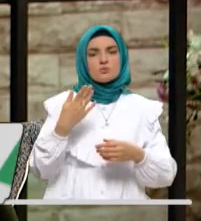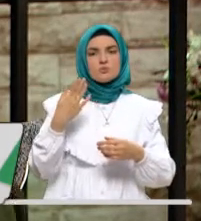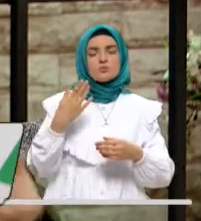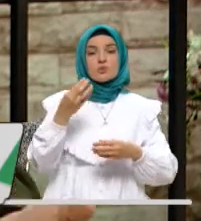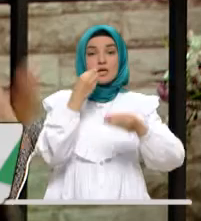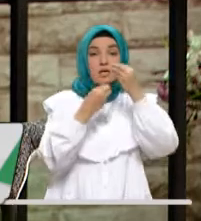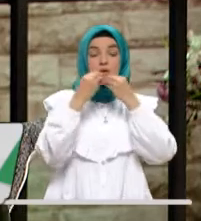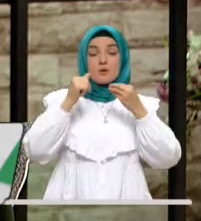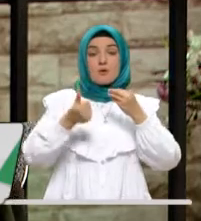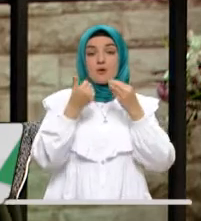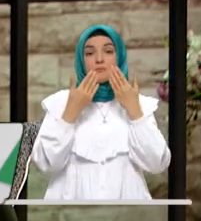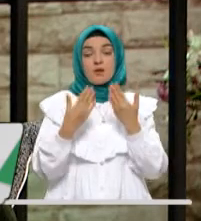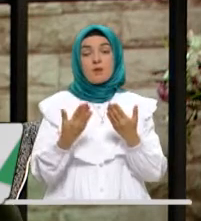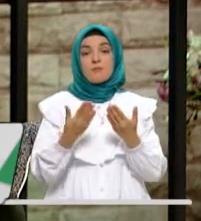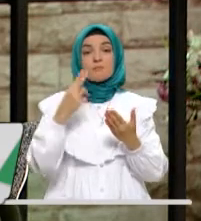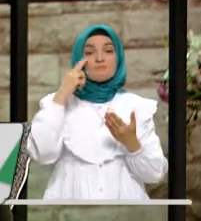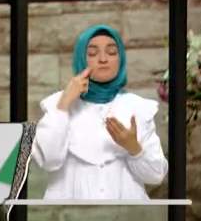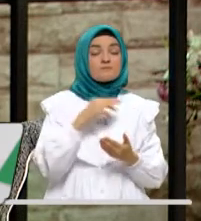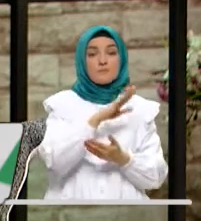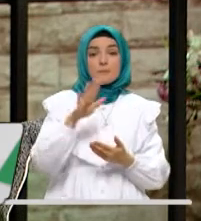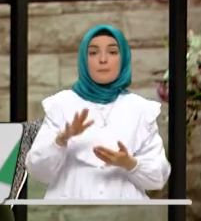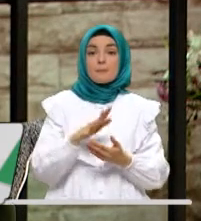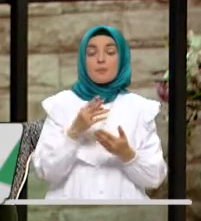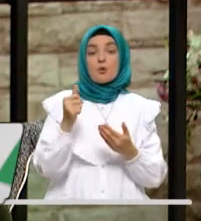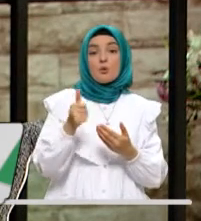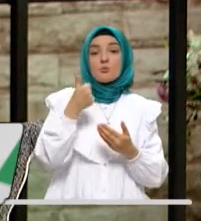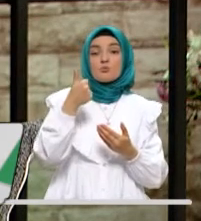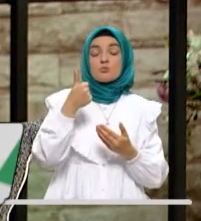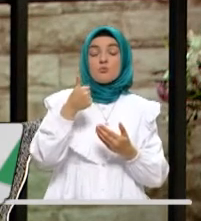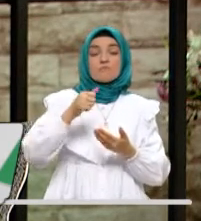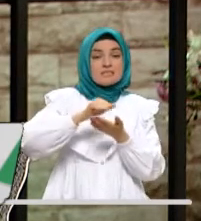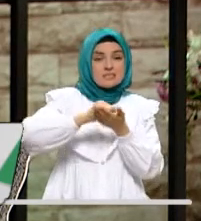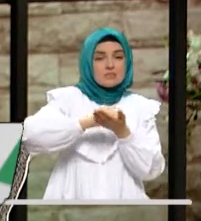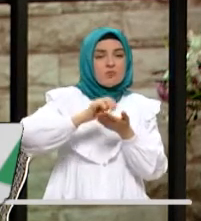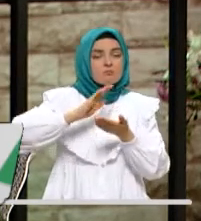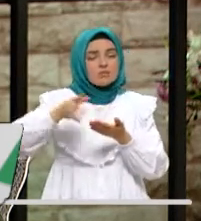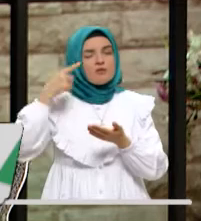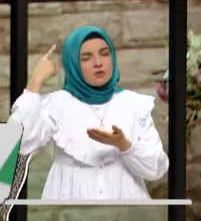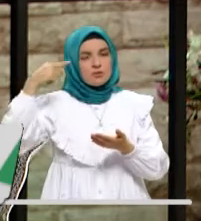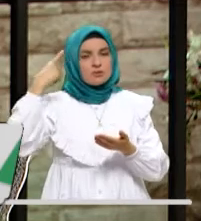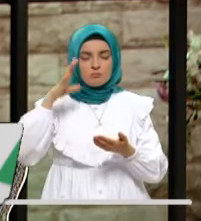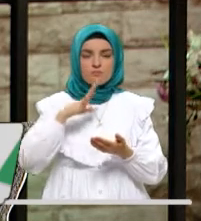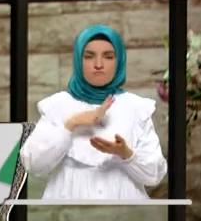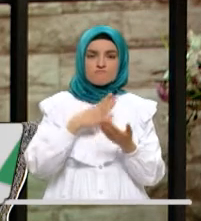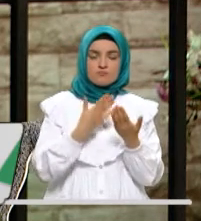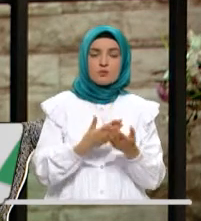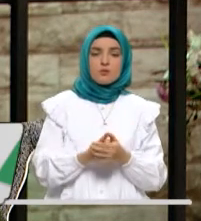ama temizlik ürünü zaten yıkıyorum gidiyor. Hani çok da önemli değil gibi bakılıyor ama önemli, o da